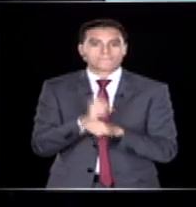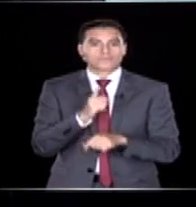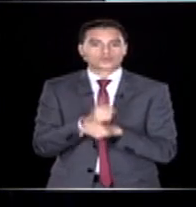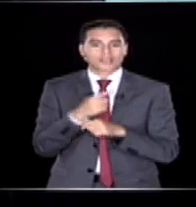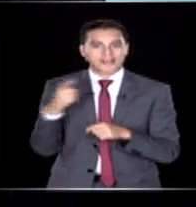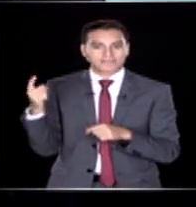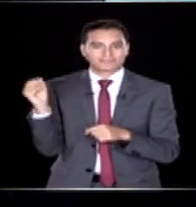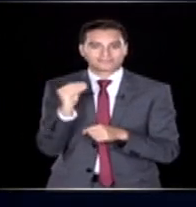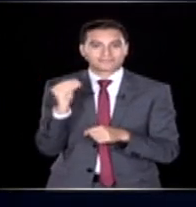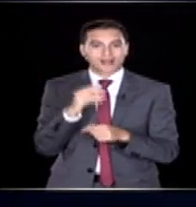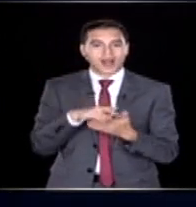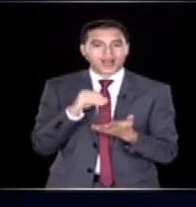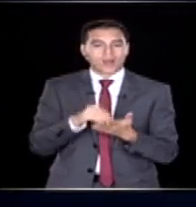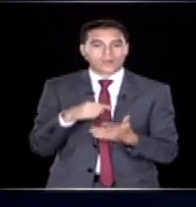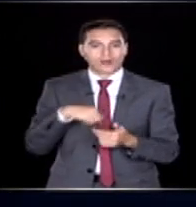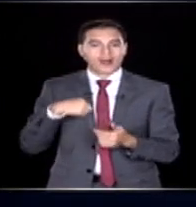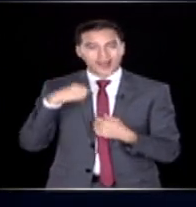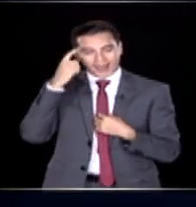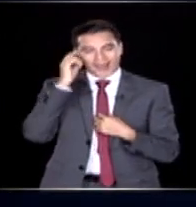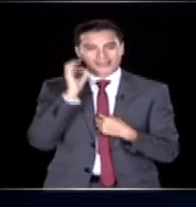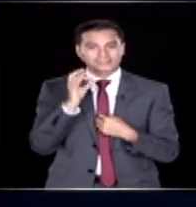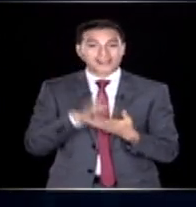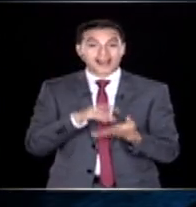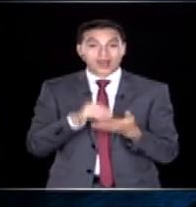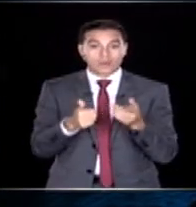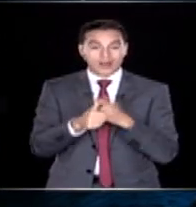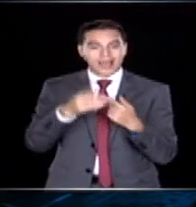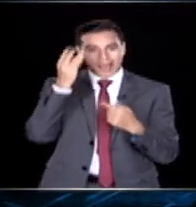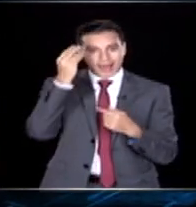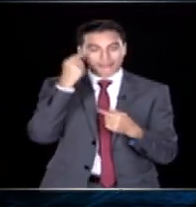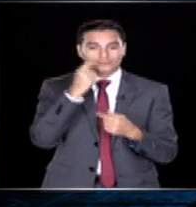أنا. وأول فقرة هي فقرة العلم.